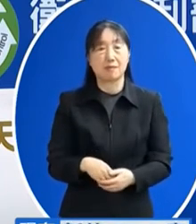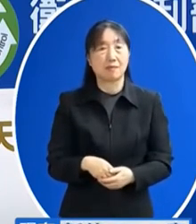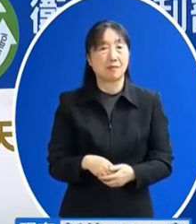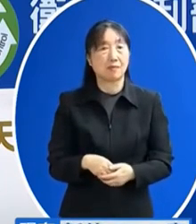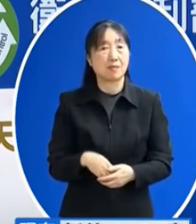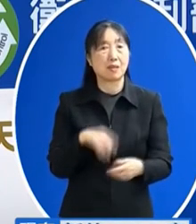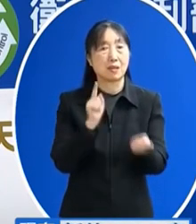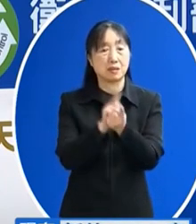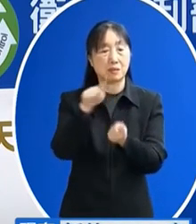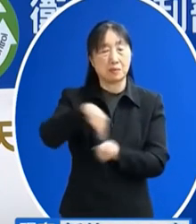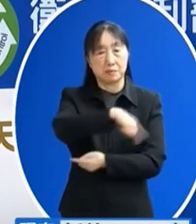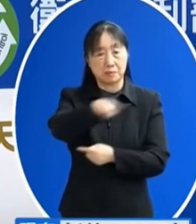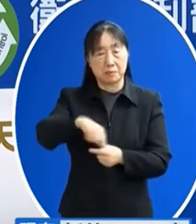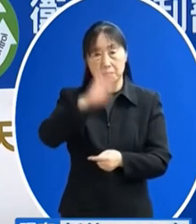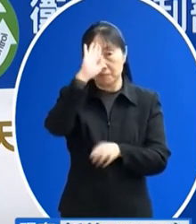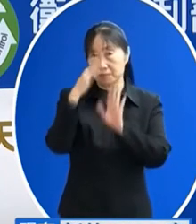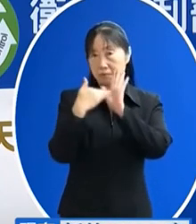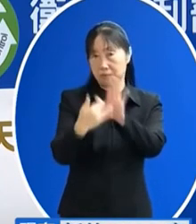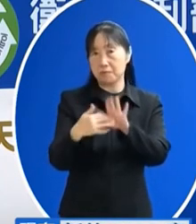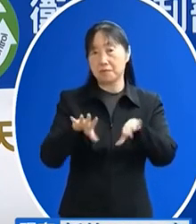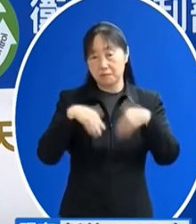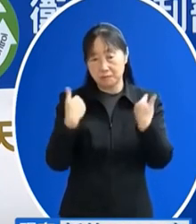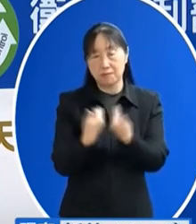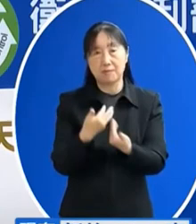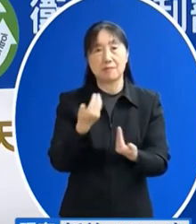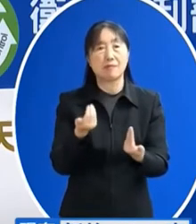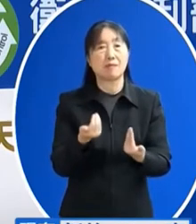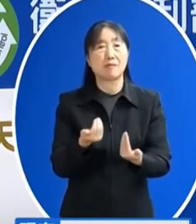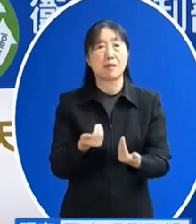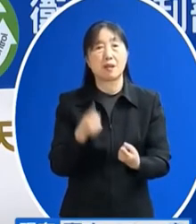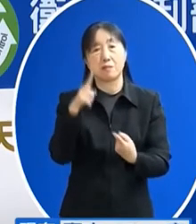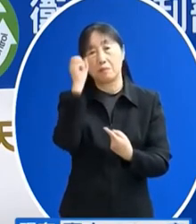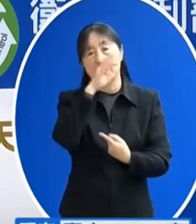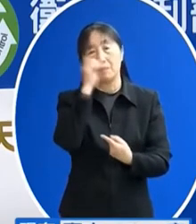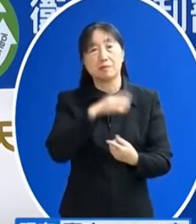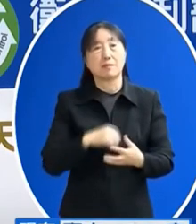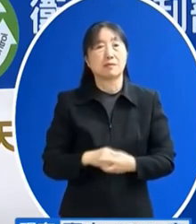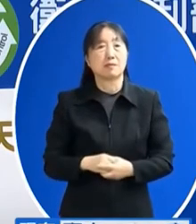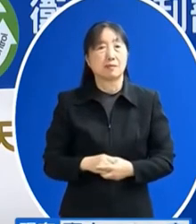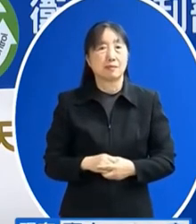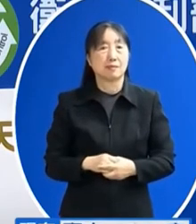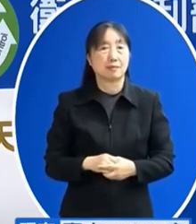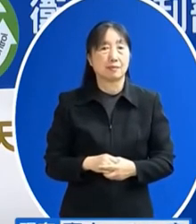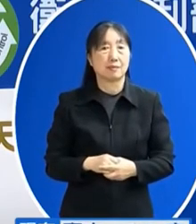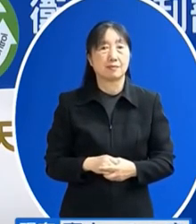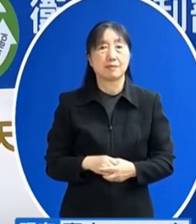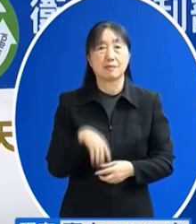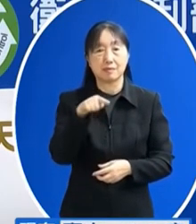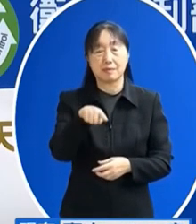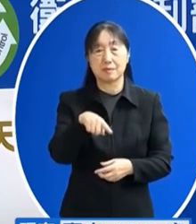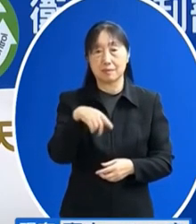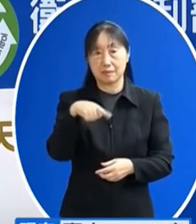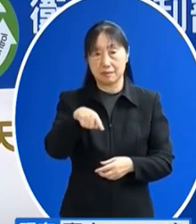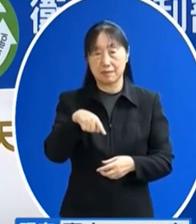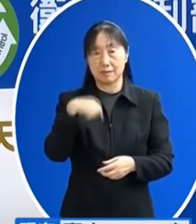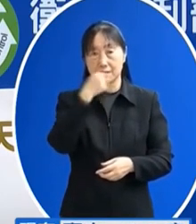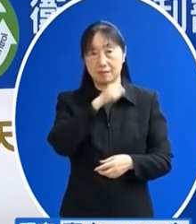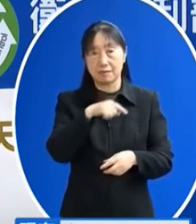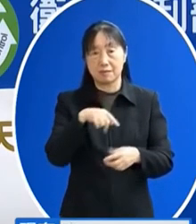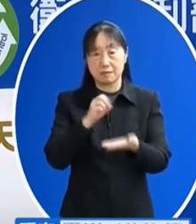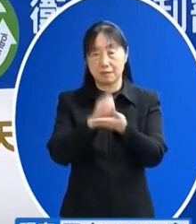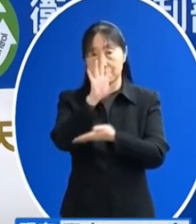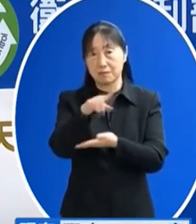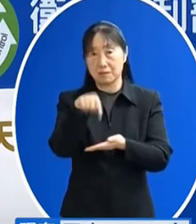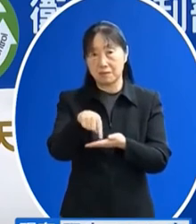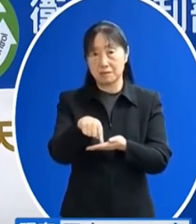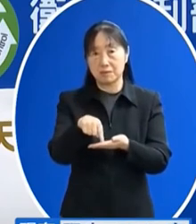是对整个的防疫哈造成一个比较不利的影响哈。那但是博瑞泡泡这并没有